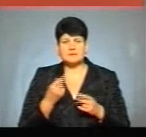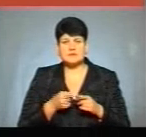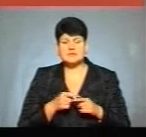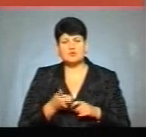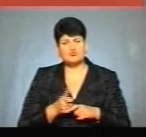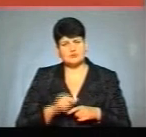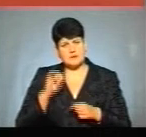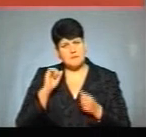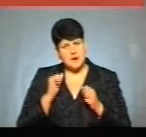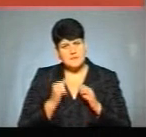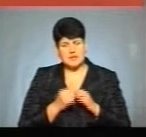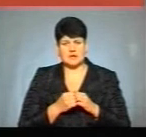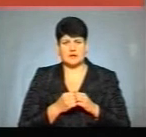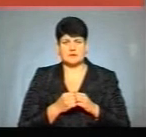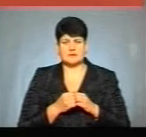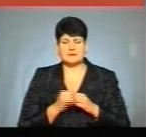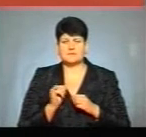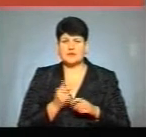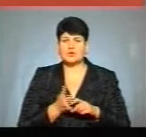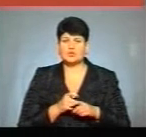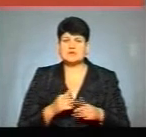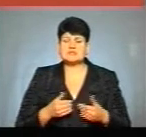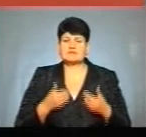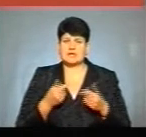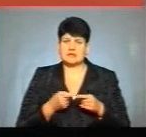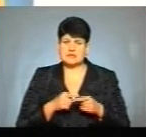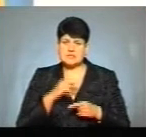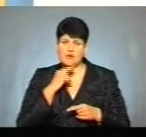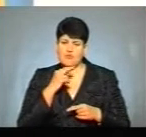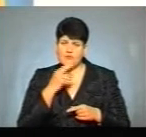і дуже звертати на це увагу.